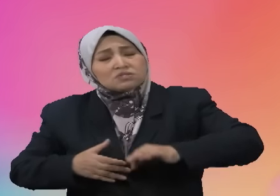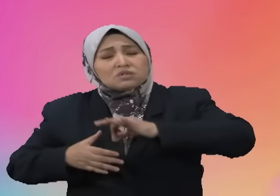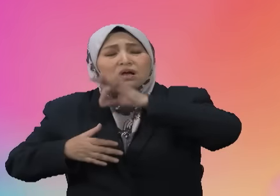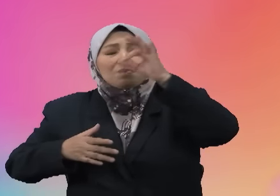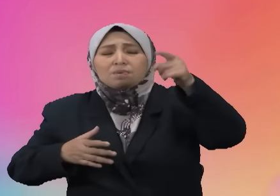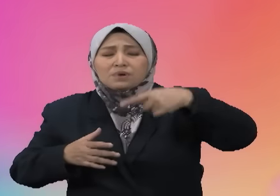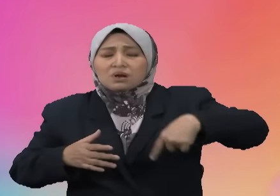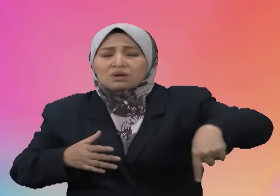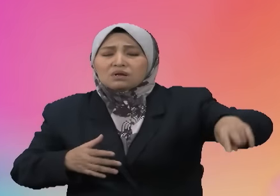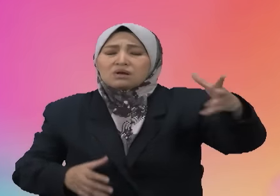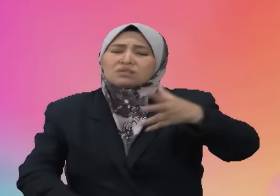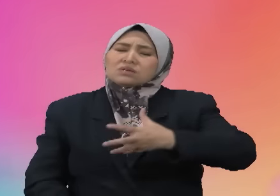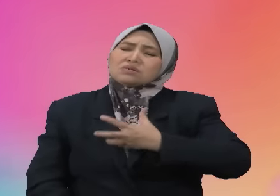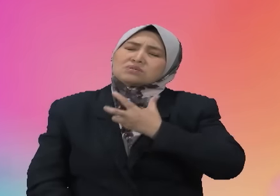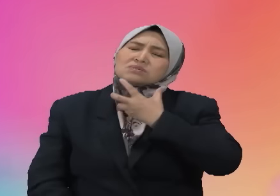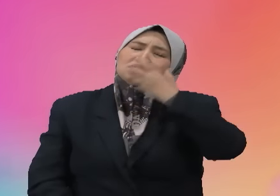W